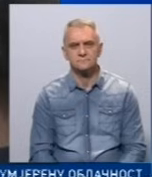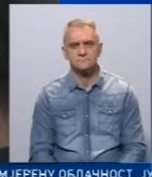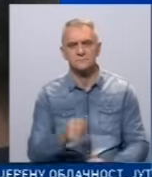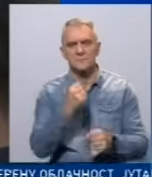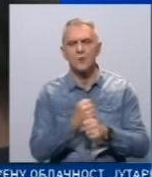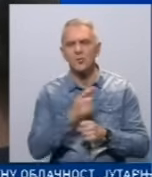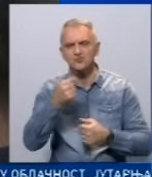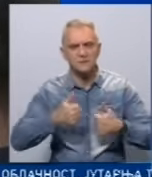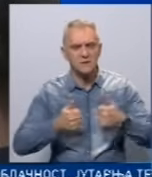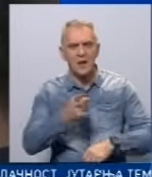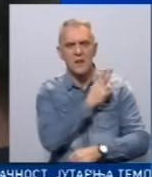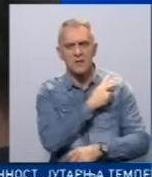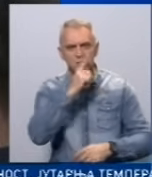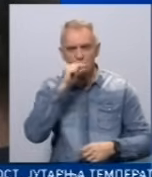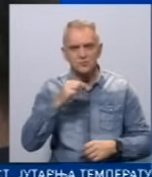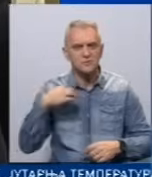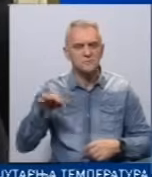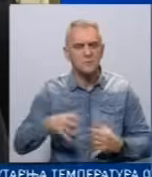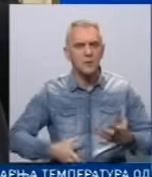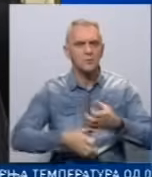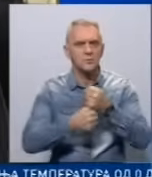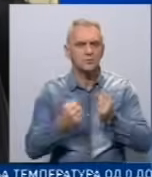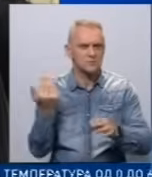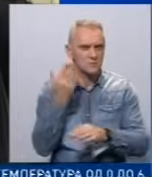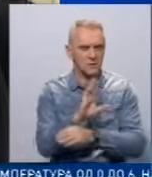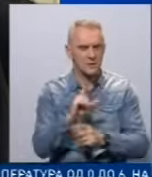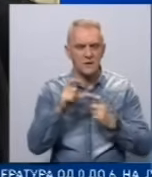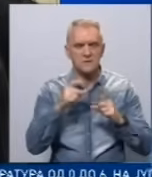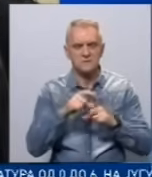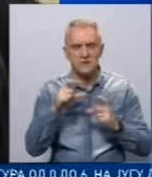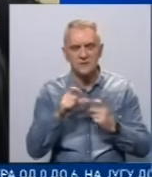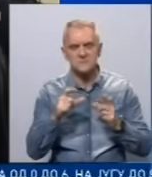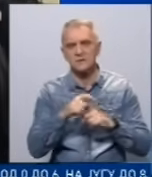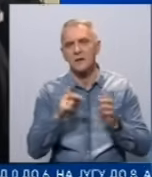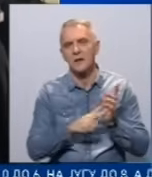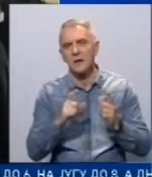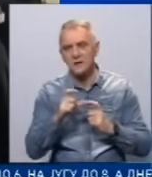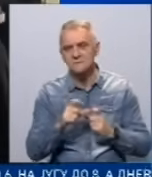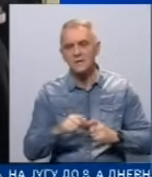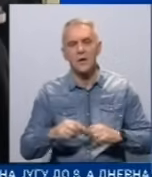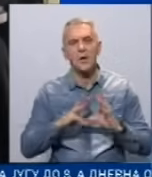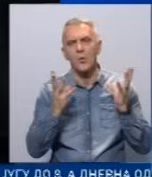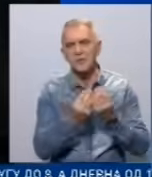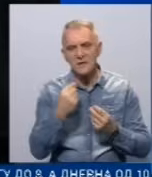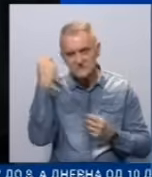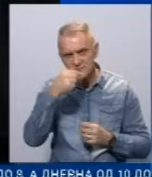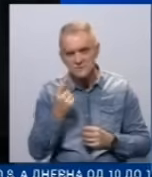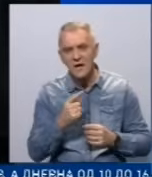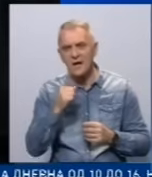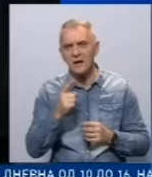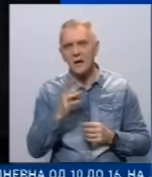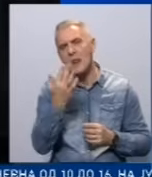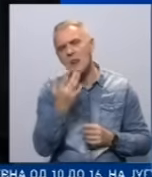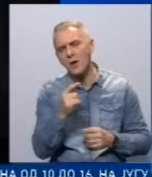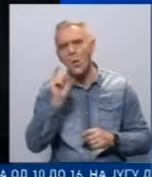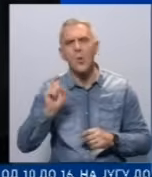Grujičićevu kandidaturu za načelnika opštine Srebrenica podržali su predstavnici SDS-a, DNS-a, Demosa, Ujedinjene Srpske te Radikalne stranke i